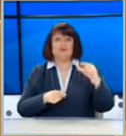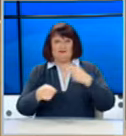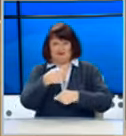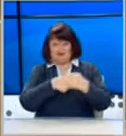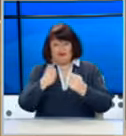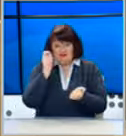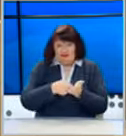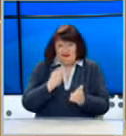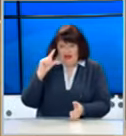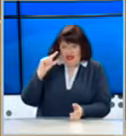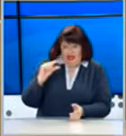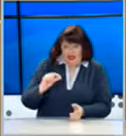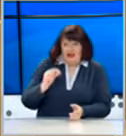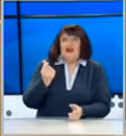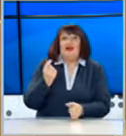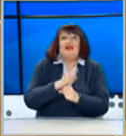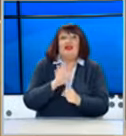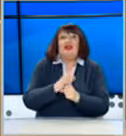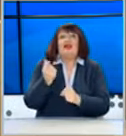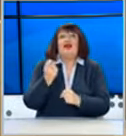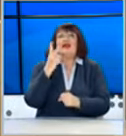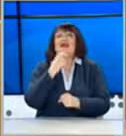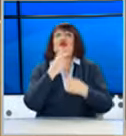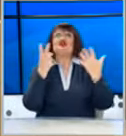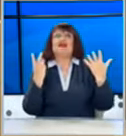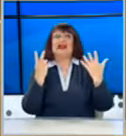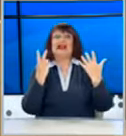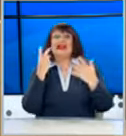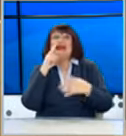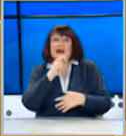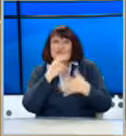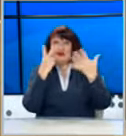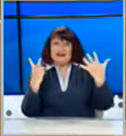δύναμη από 27 ευρωπαϊκά κράτη?